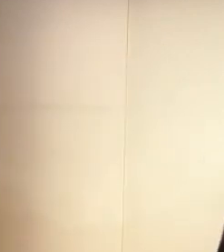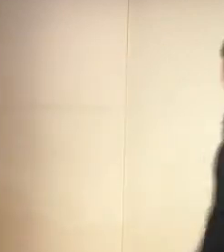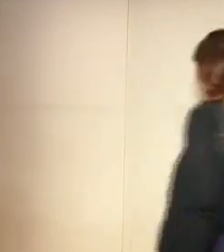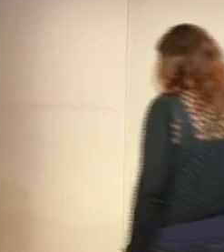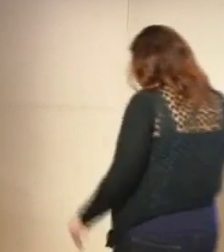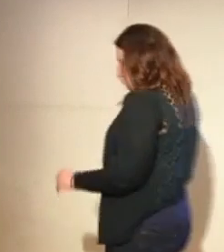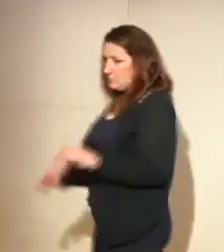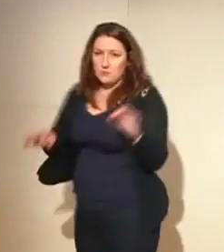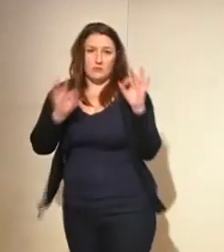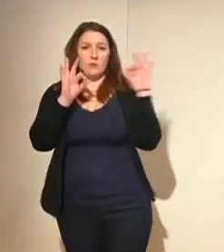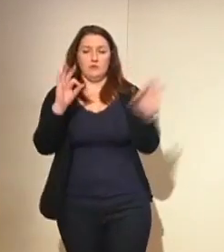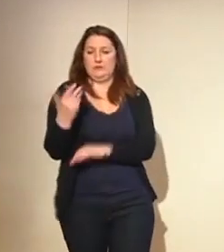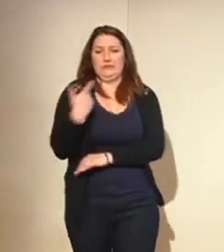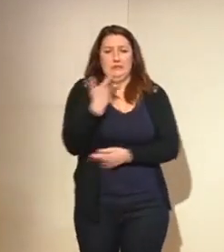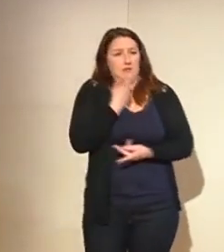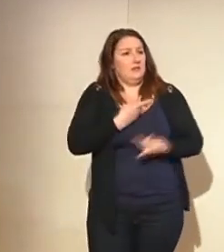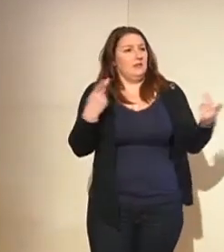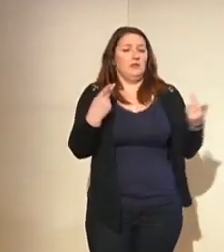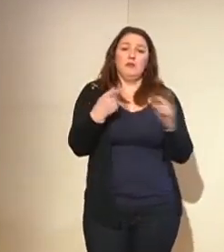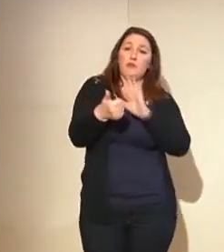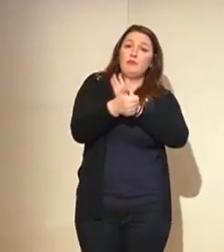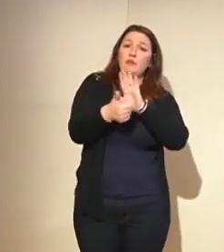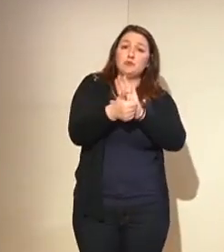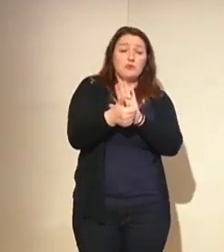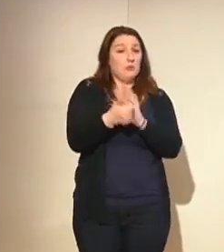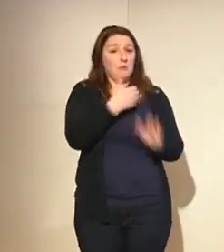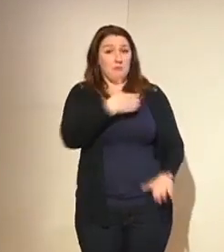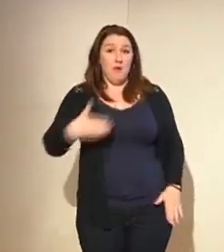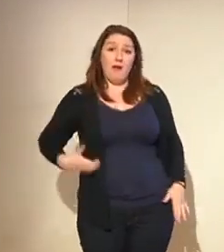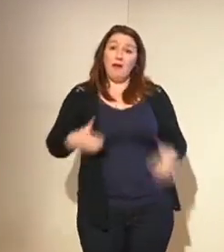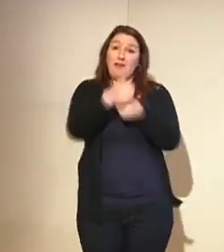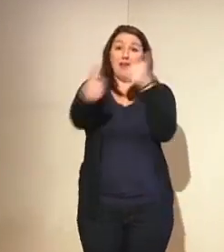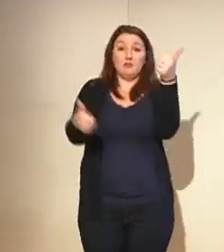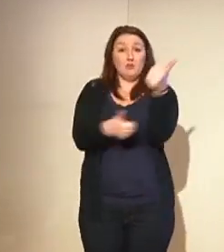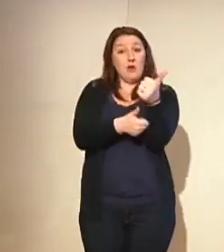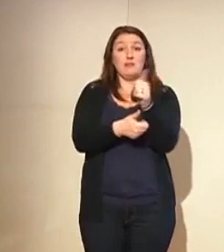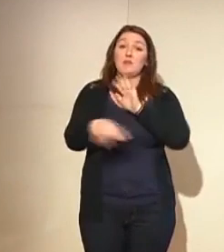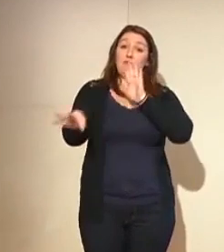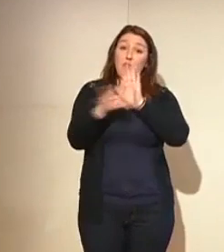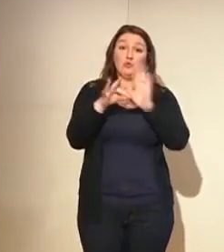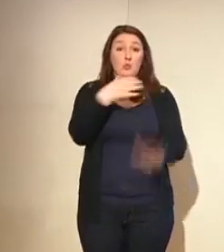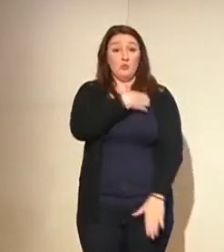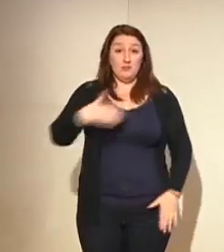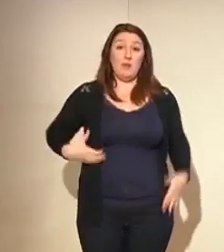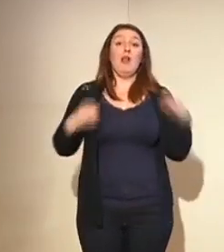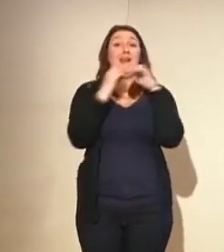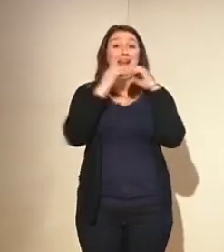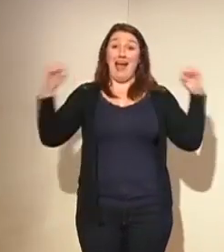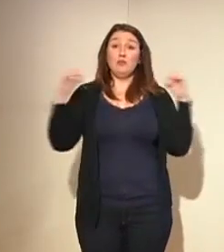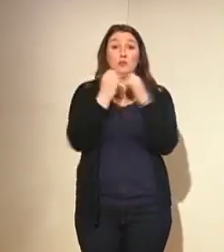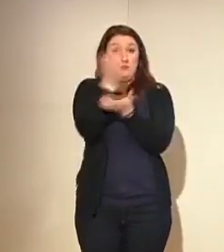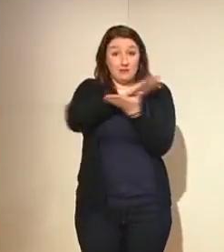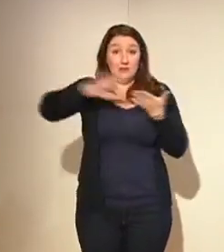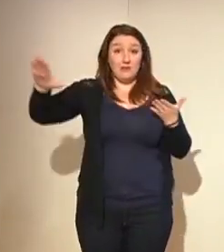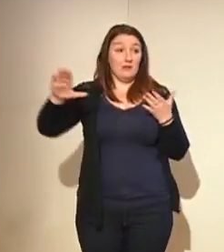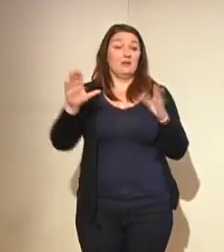maire et d'adjoint et de conseiller municipal sont gratuites c'est le terme exact qui répond à la codification du Code